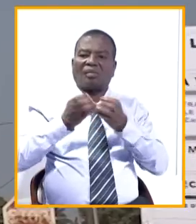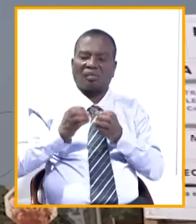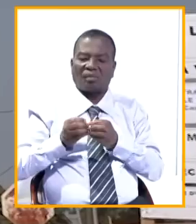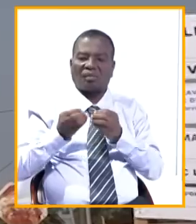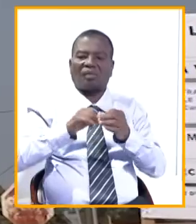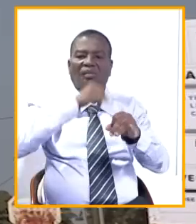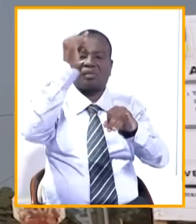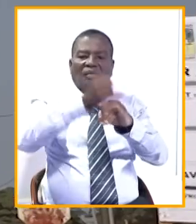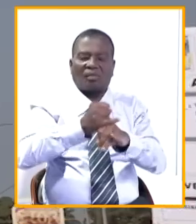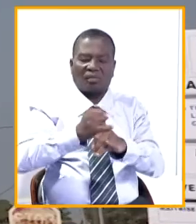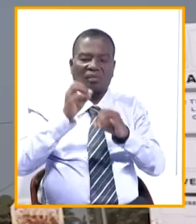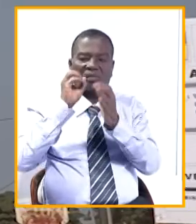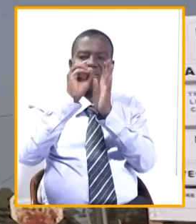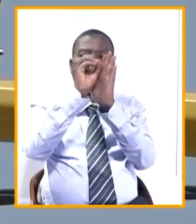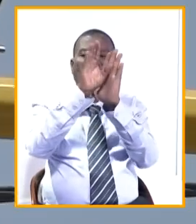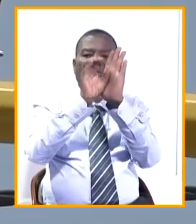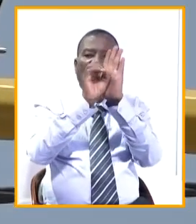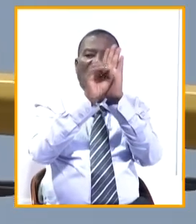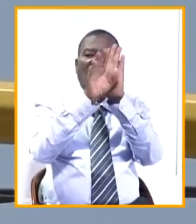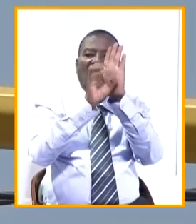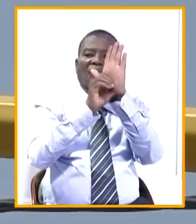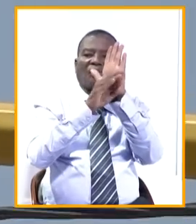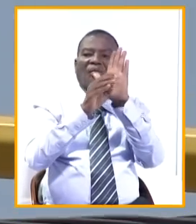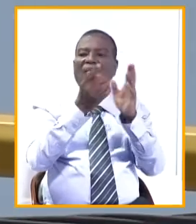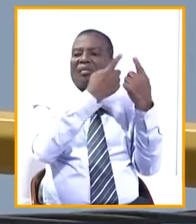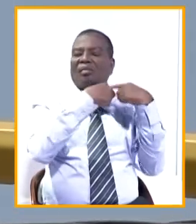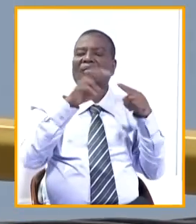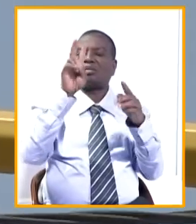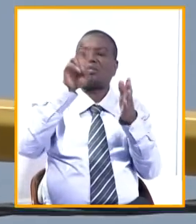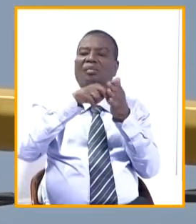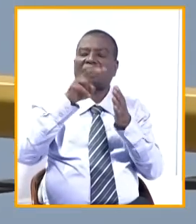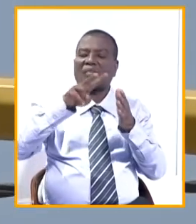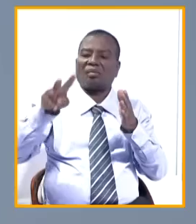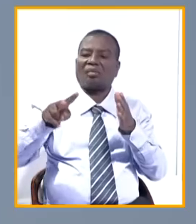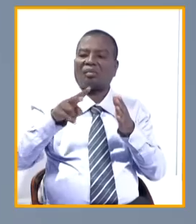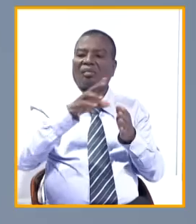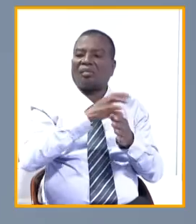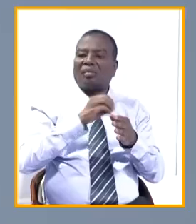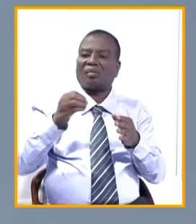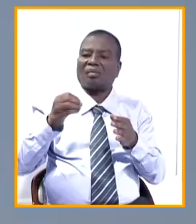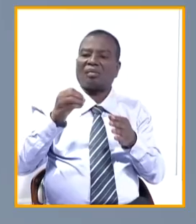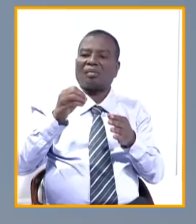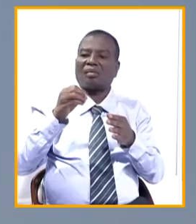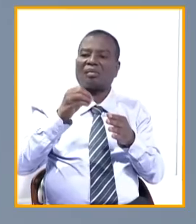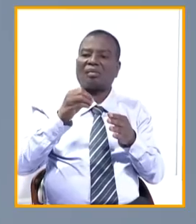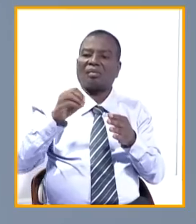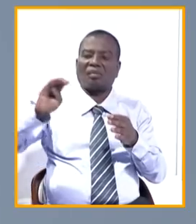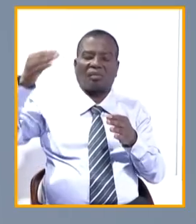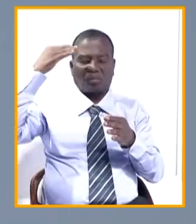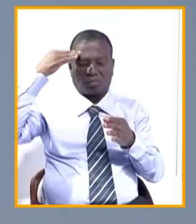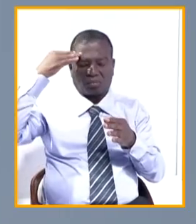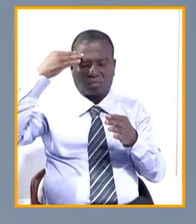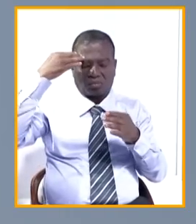tricolores pour une meilleure régulation de la circulation. Depuis 2022, 4 feux ont été installés et pour 2023, le